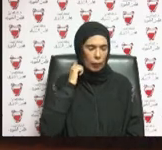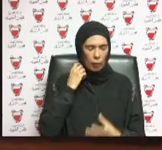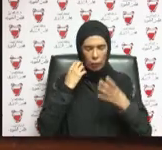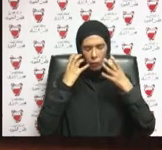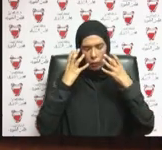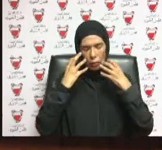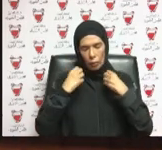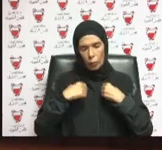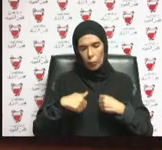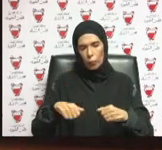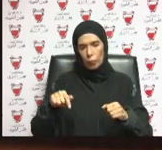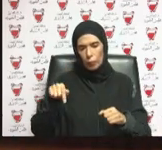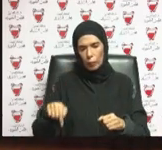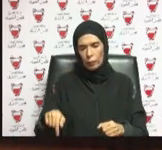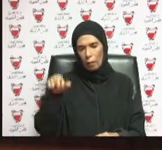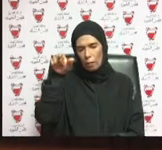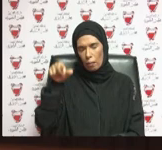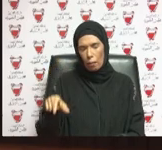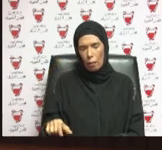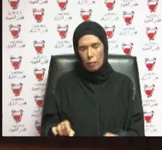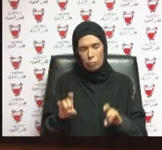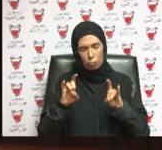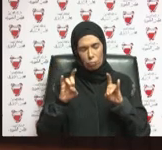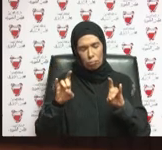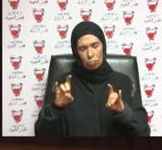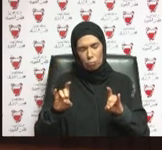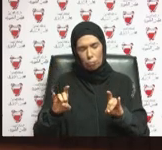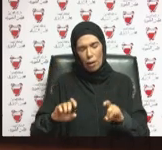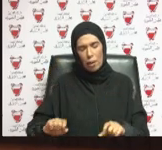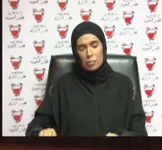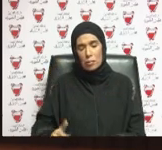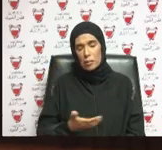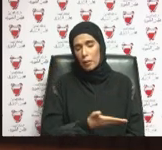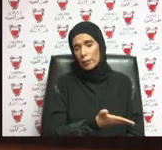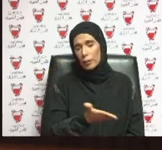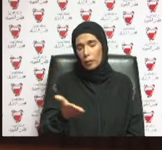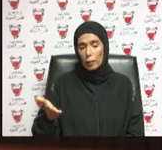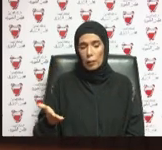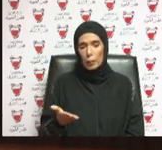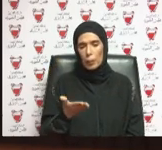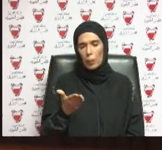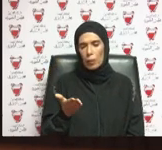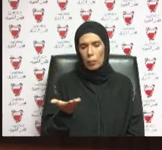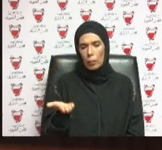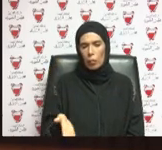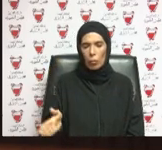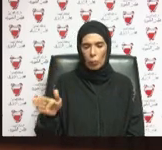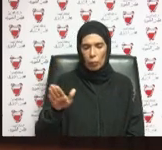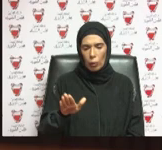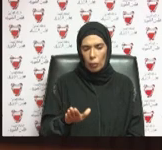اليوم رمز من رموز بلادنا، إنساناً عزيز على قلوبنا. إن رحيله أدمى